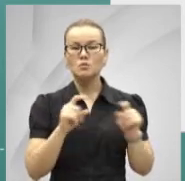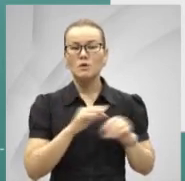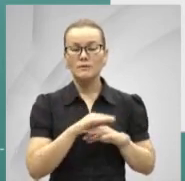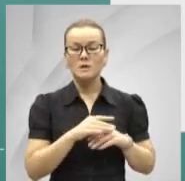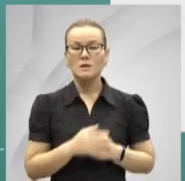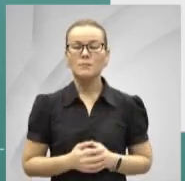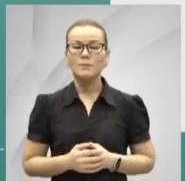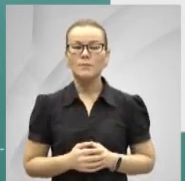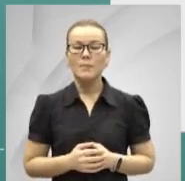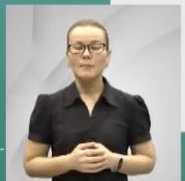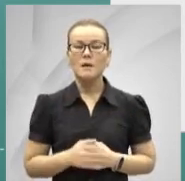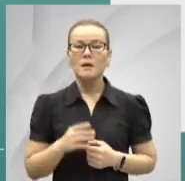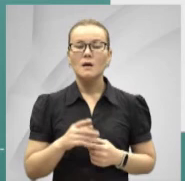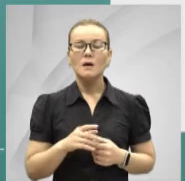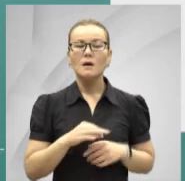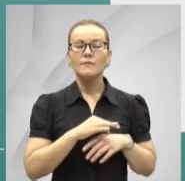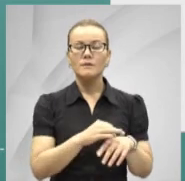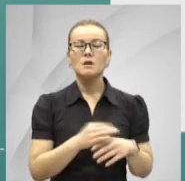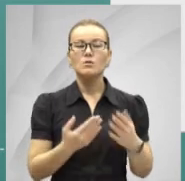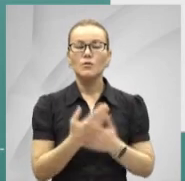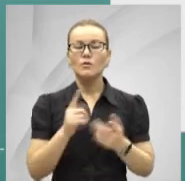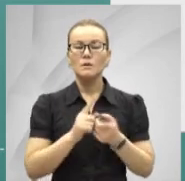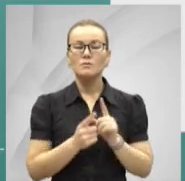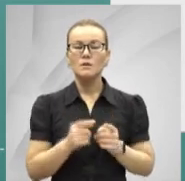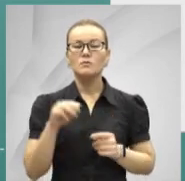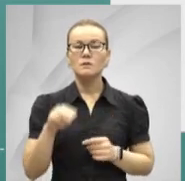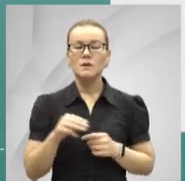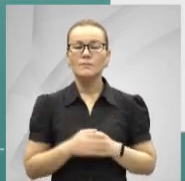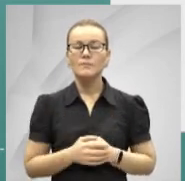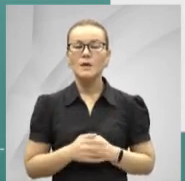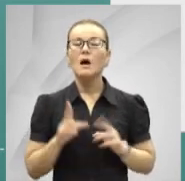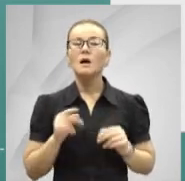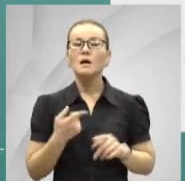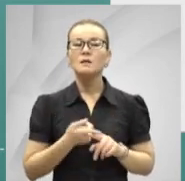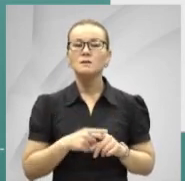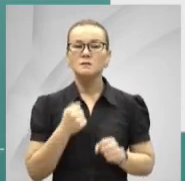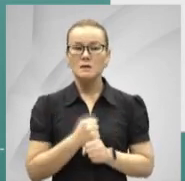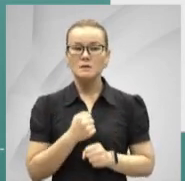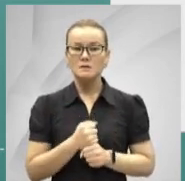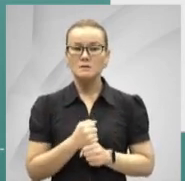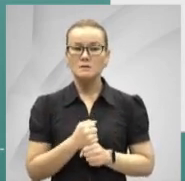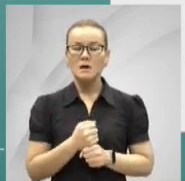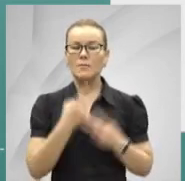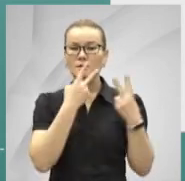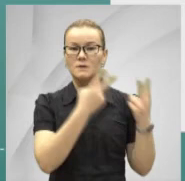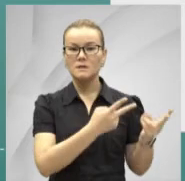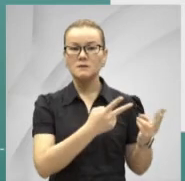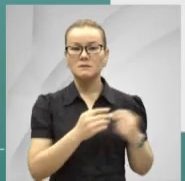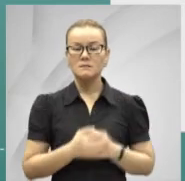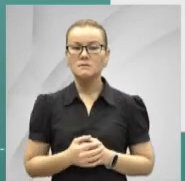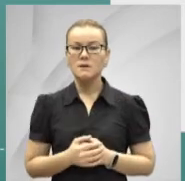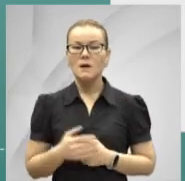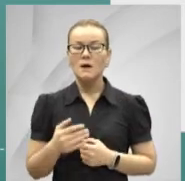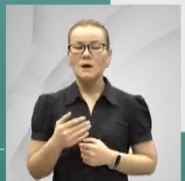уравнение, введя новую переменную t. Но вот только как это сделать? Посмотрите,